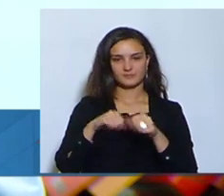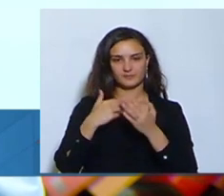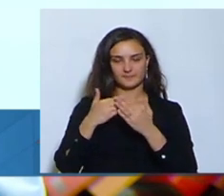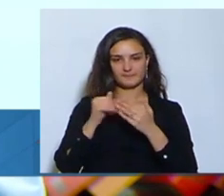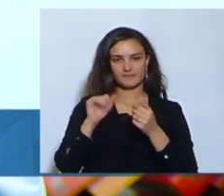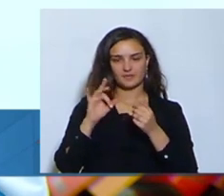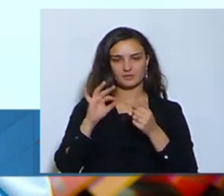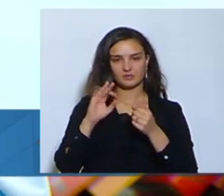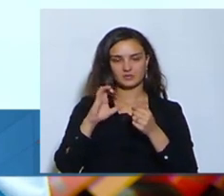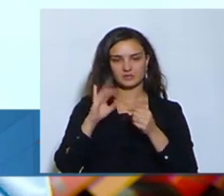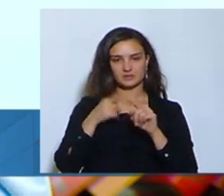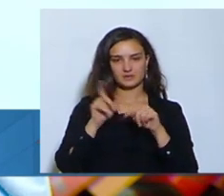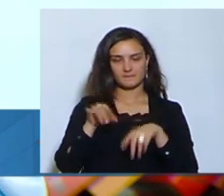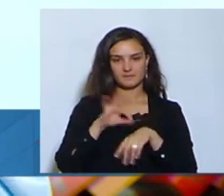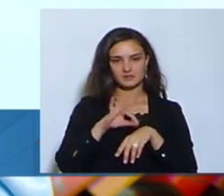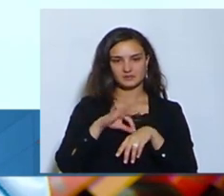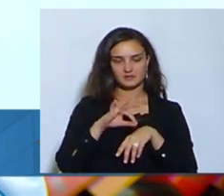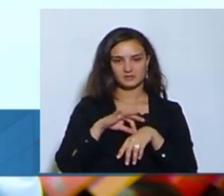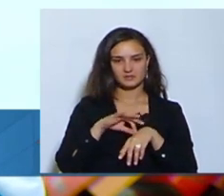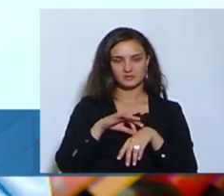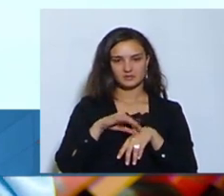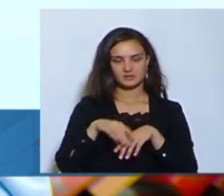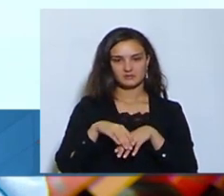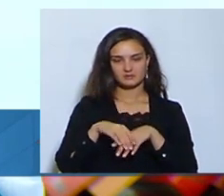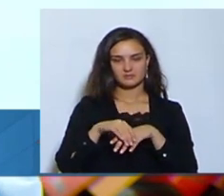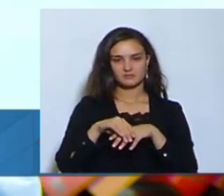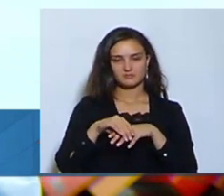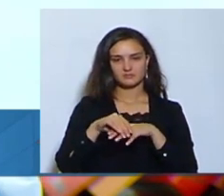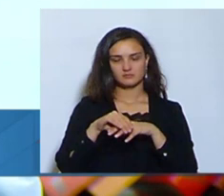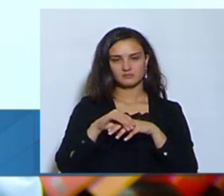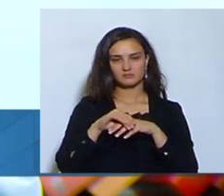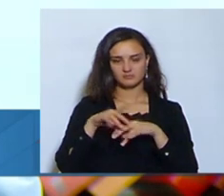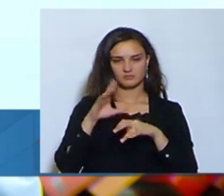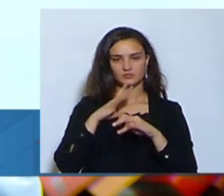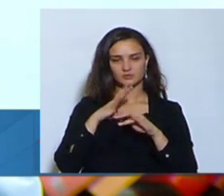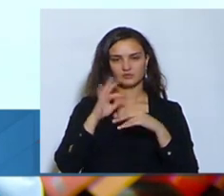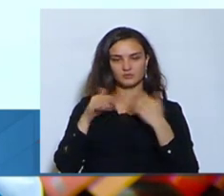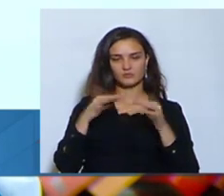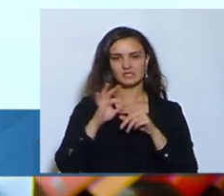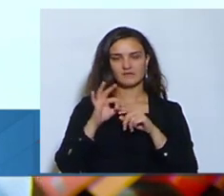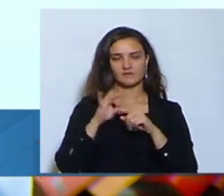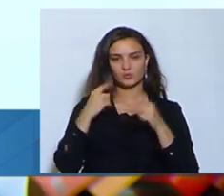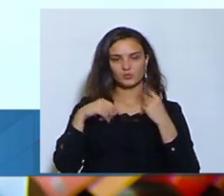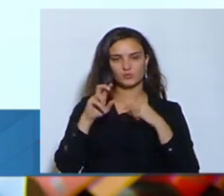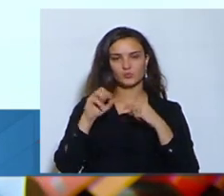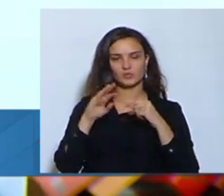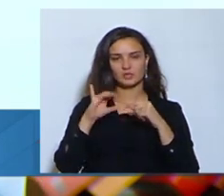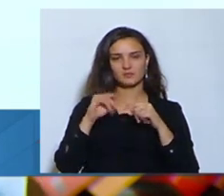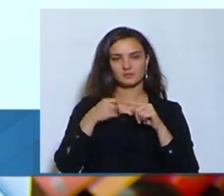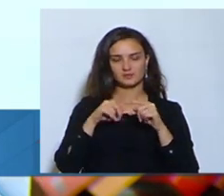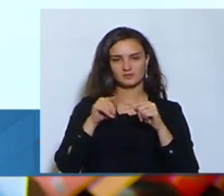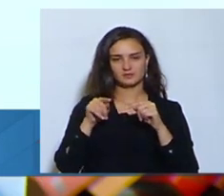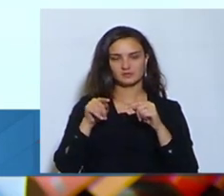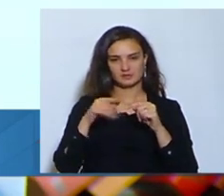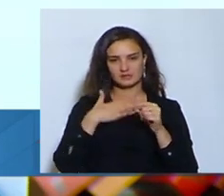ვთქვათ, ანორექსიის მქონე პაციენტს, კლიენტს ასე ვთქვათ, აღენიშნოს შემდეგ უკვე ნერვული ბულიმიის დიაგნოსტიკური